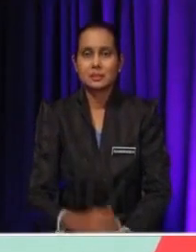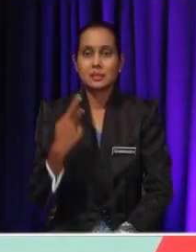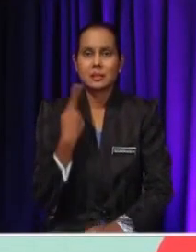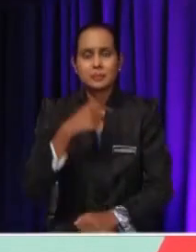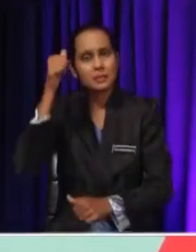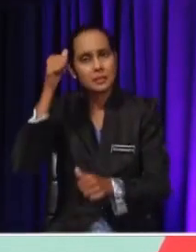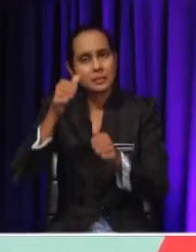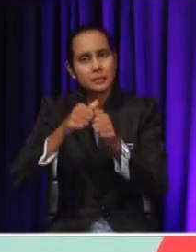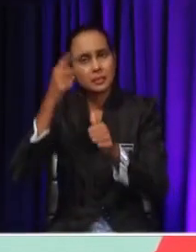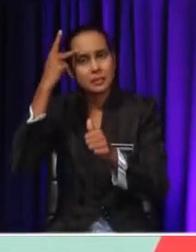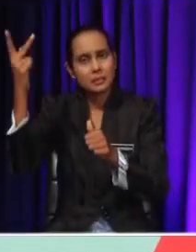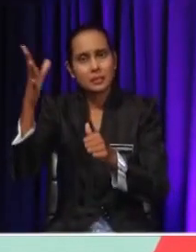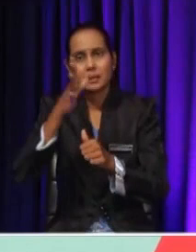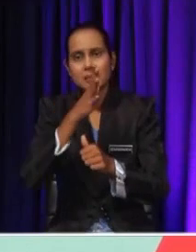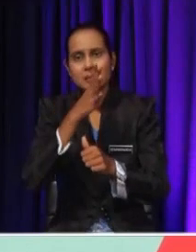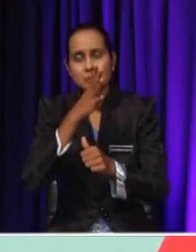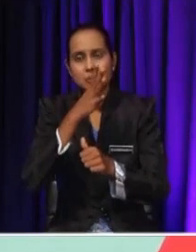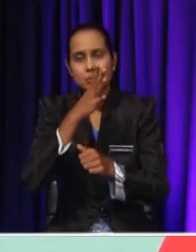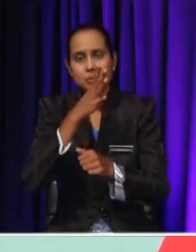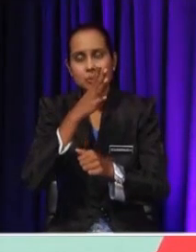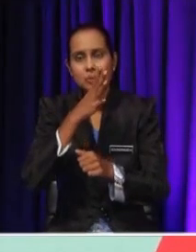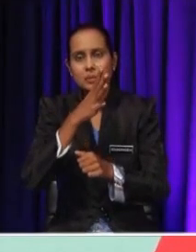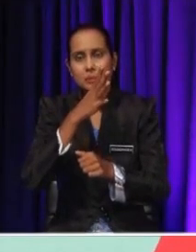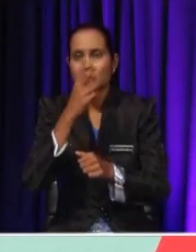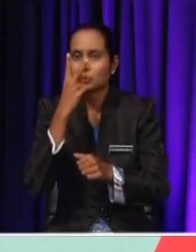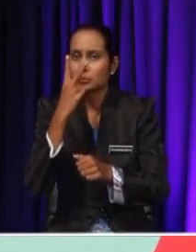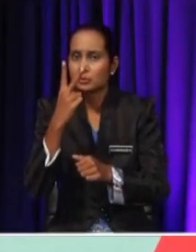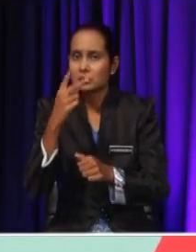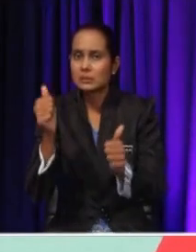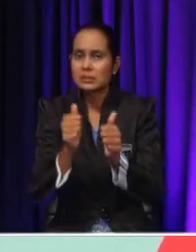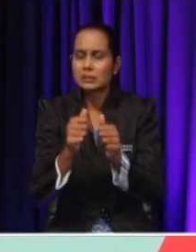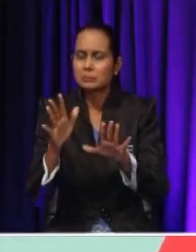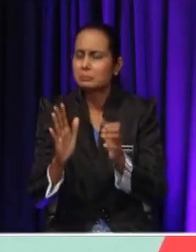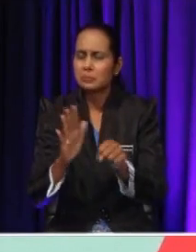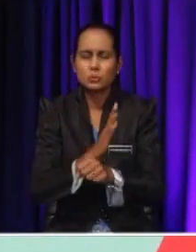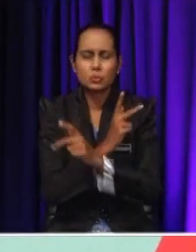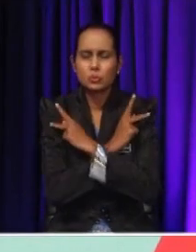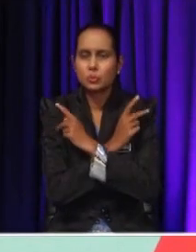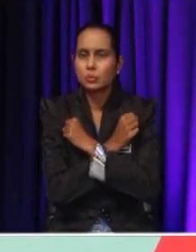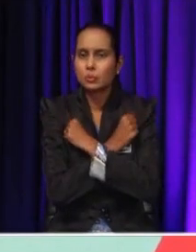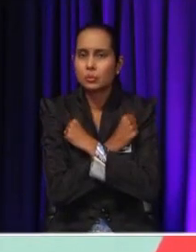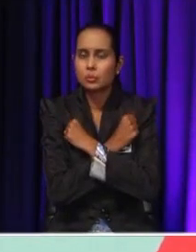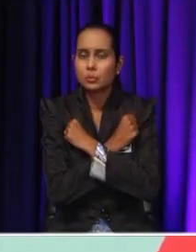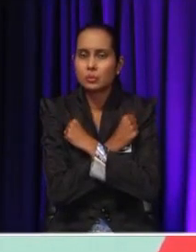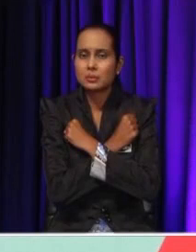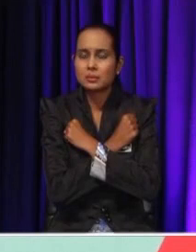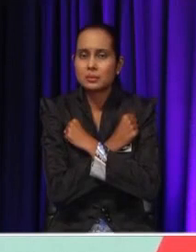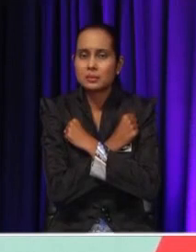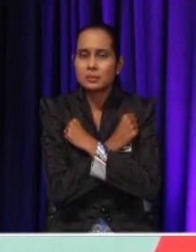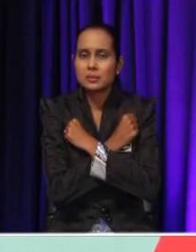Kenangan bersama bonde yaitu Bondan melihat dengan penuh kasih sayang namun pun